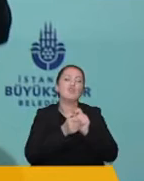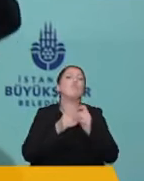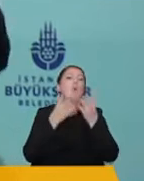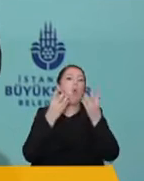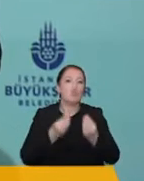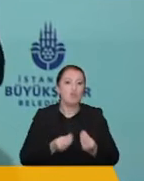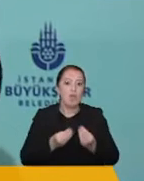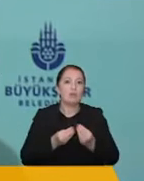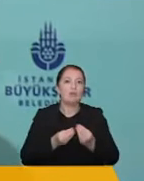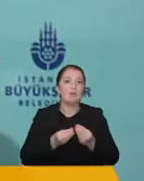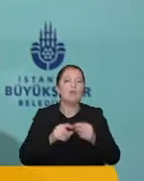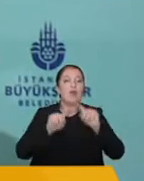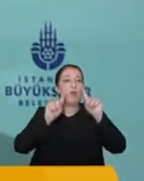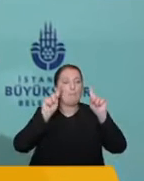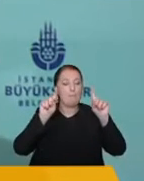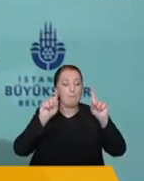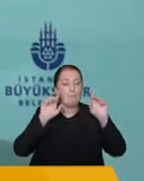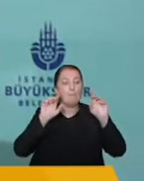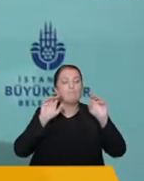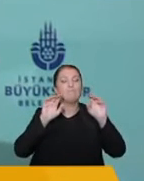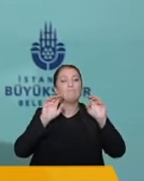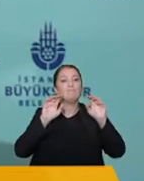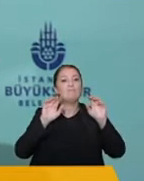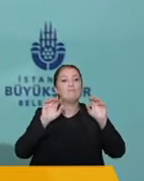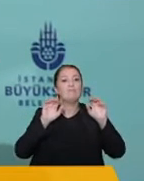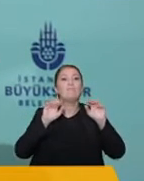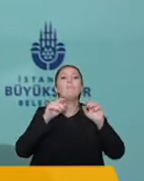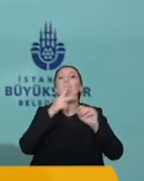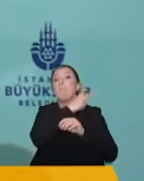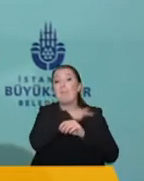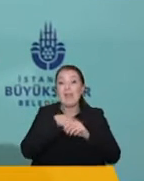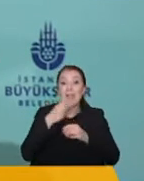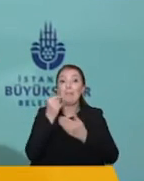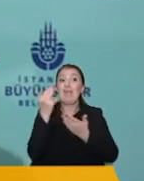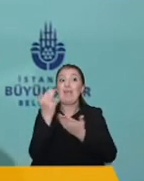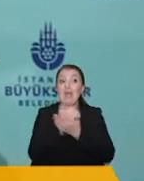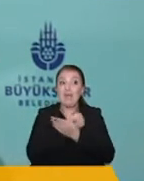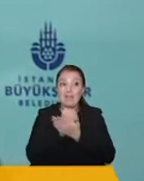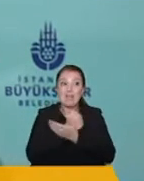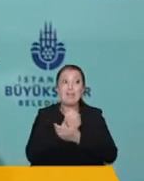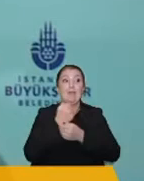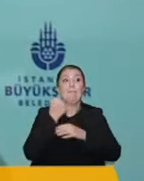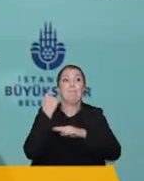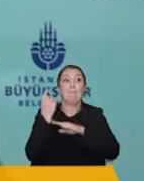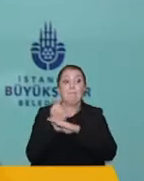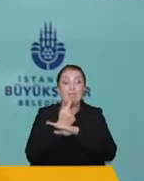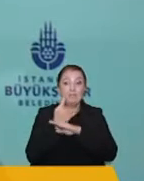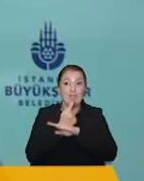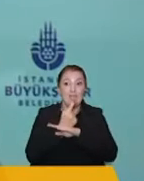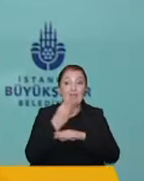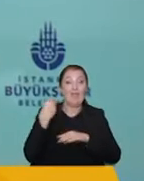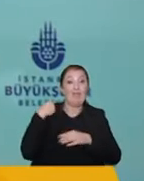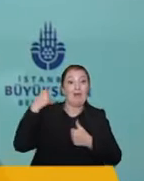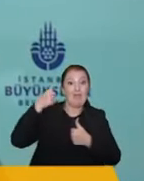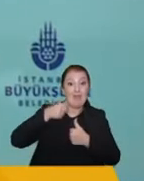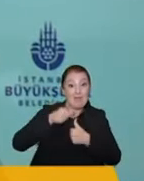getireceklerdir. Parantezi kapattık. Eğer belediyelerin gelirleri bir şekliyle